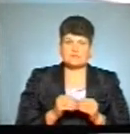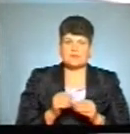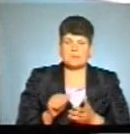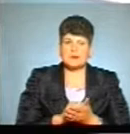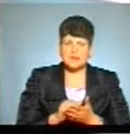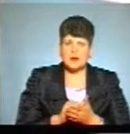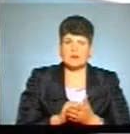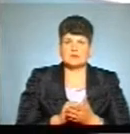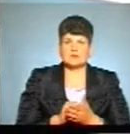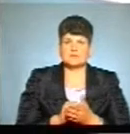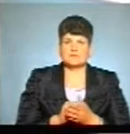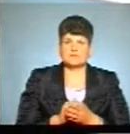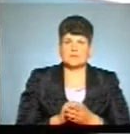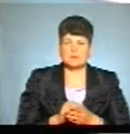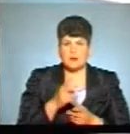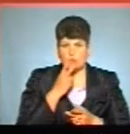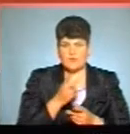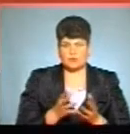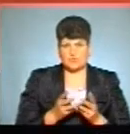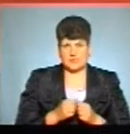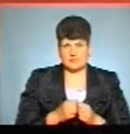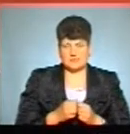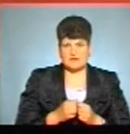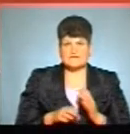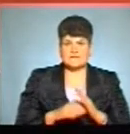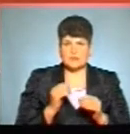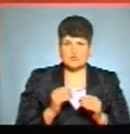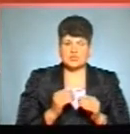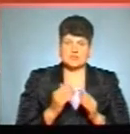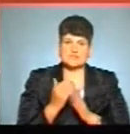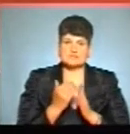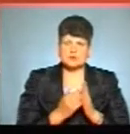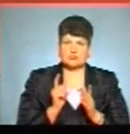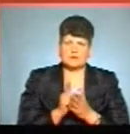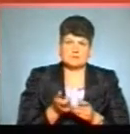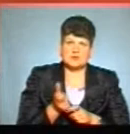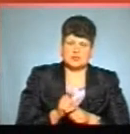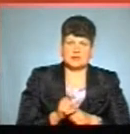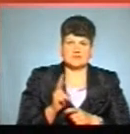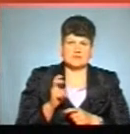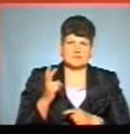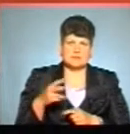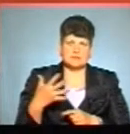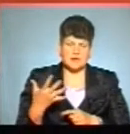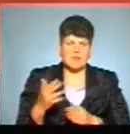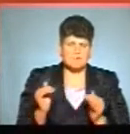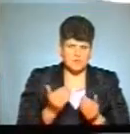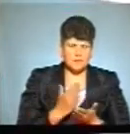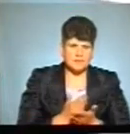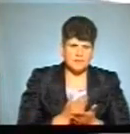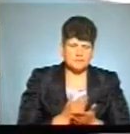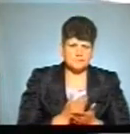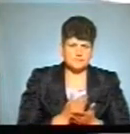там день, два-три, і ми побачимо всю кількість. Але виборчий список не повинен перевищити 225. А мінімум є, який має